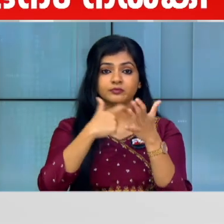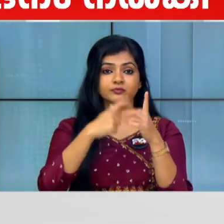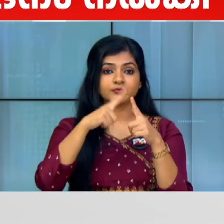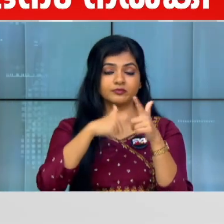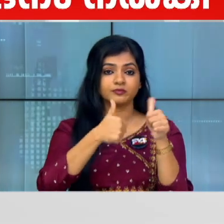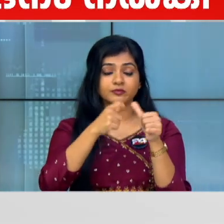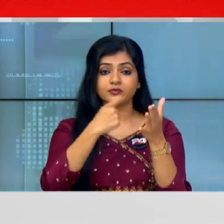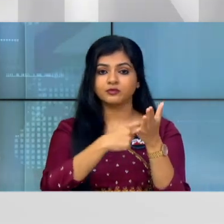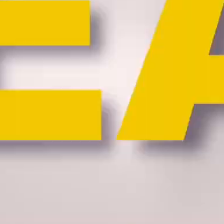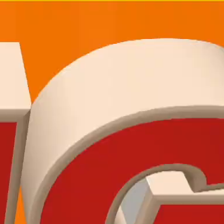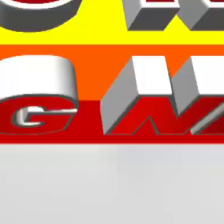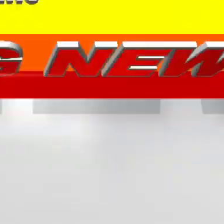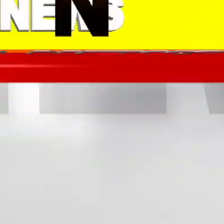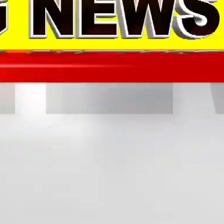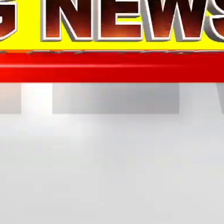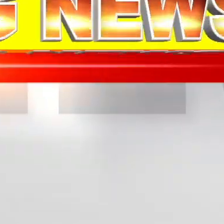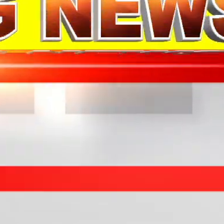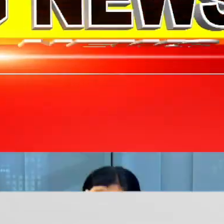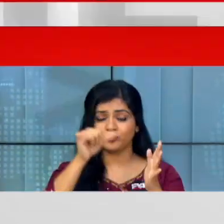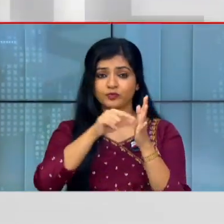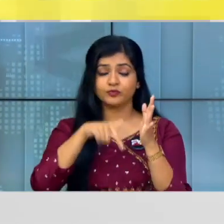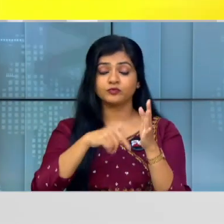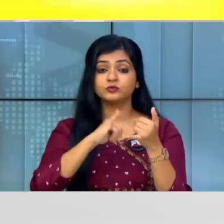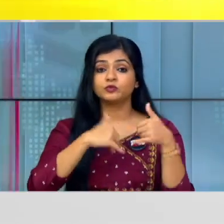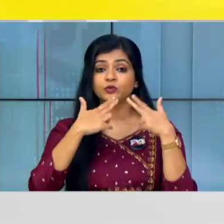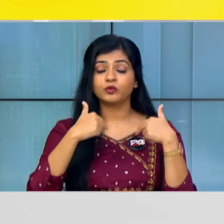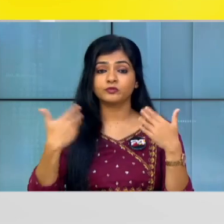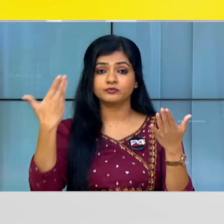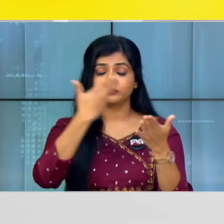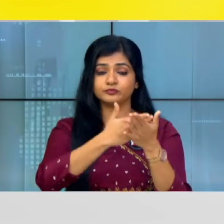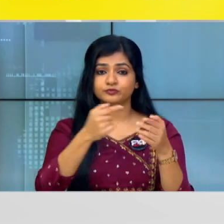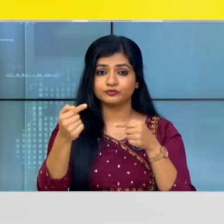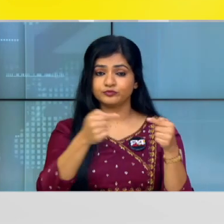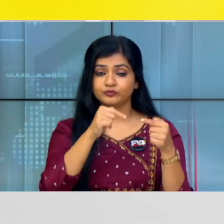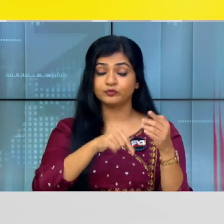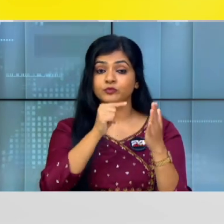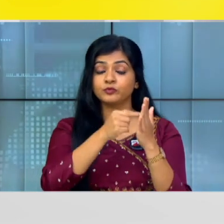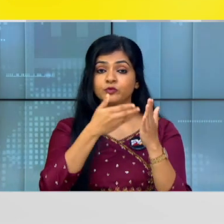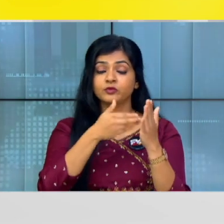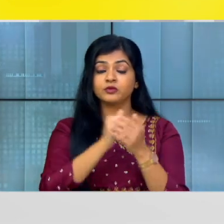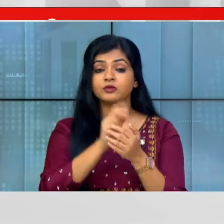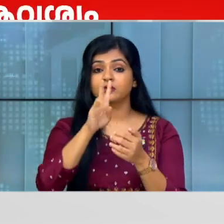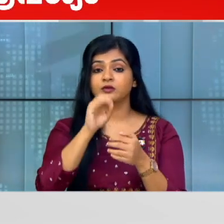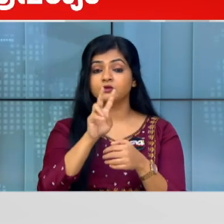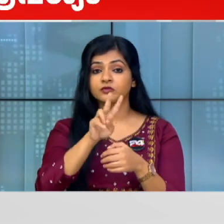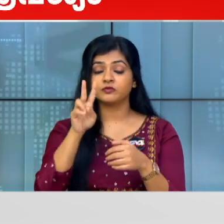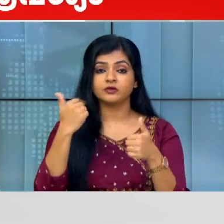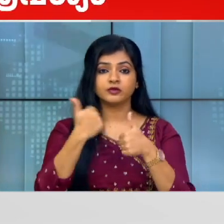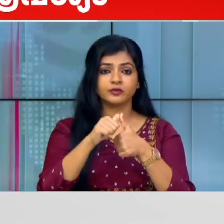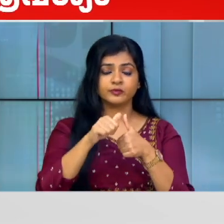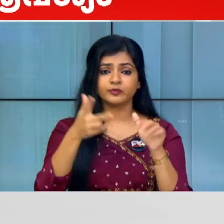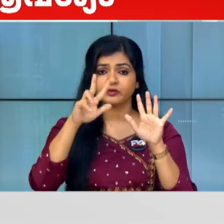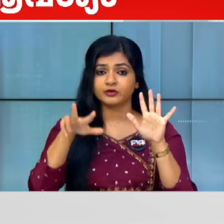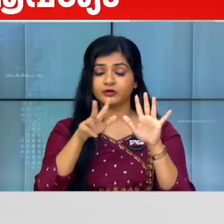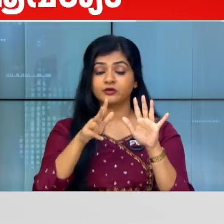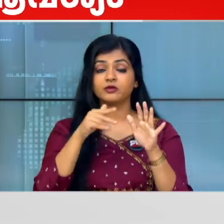നിലനിൽക്കുന്ന ഡോക്ടർ ജോ ജോസഫുമായി ബന്ധപ്പെട്ടിട്ടുള്ള പബ്ലിക് ഇൻട്രസ്റ്റ് ലിറ്റിഗേഷനിൽ 2022 ഏപ്രിൽ മാസം 8-ാം